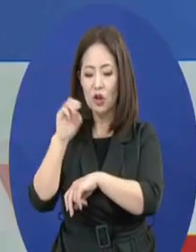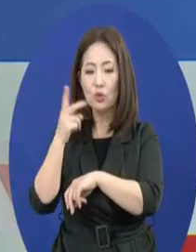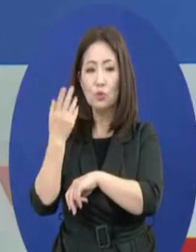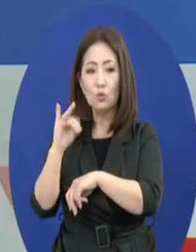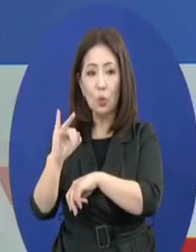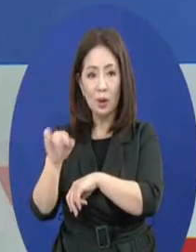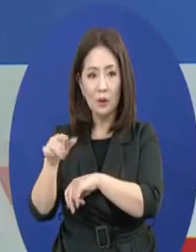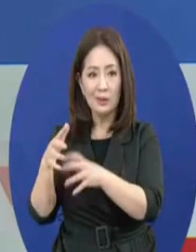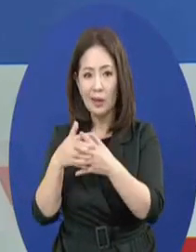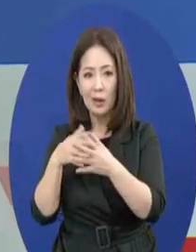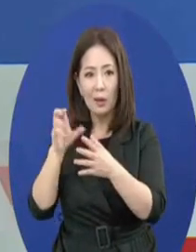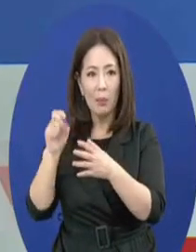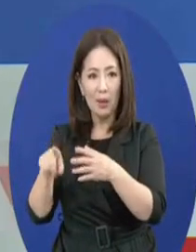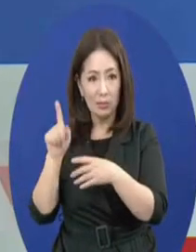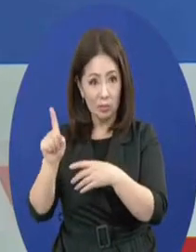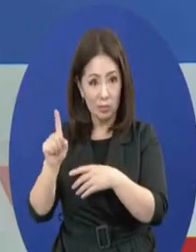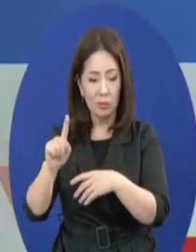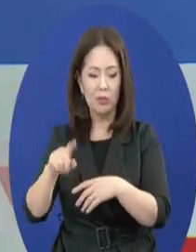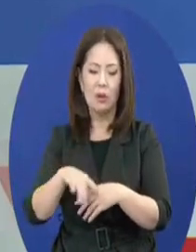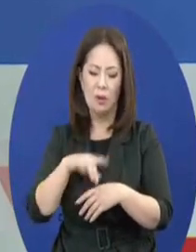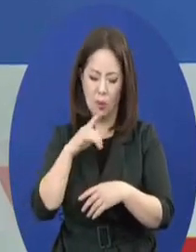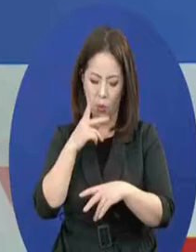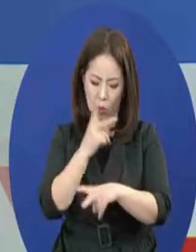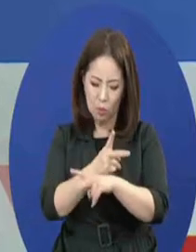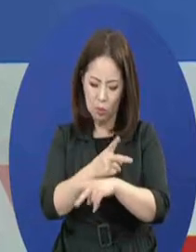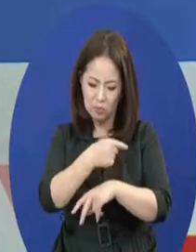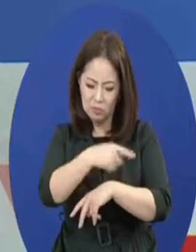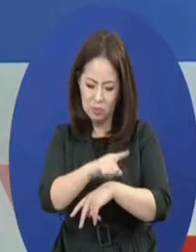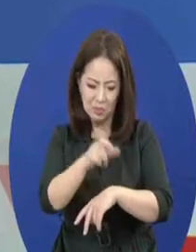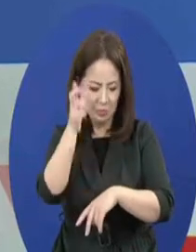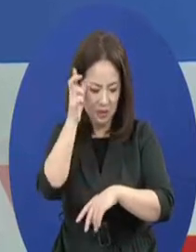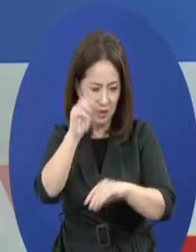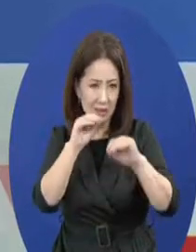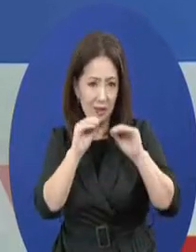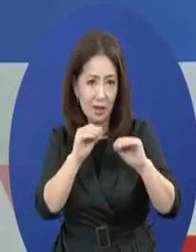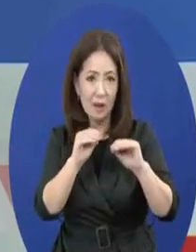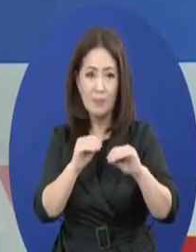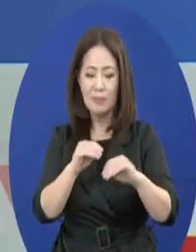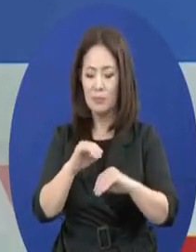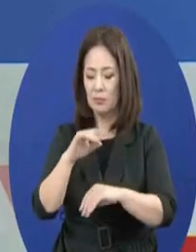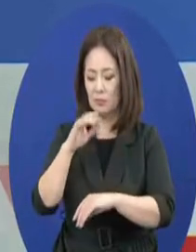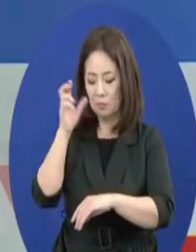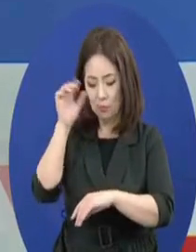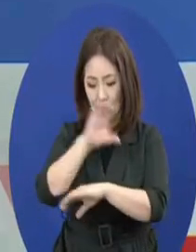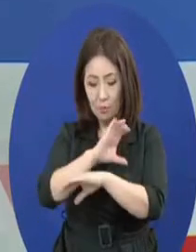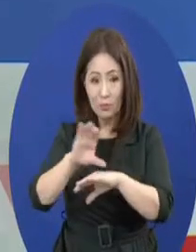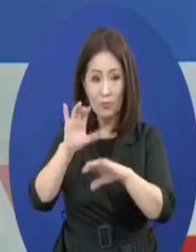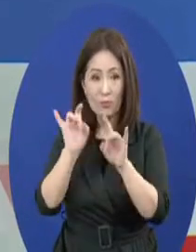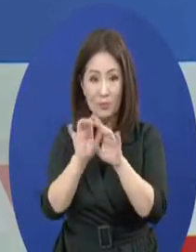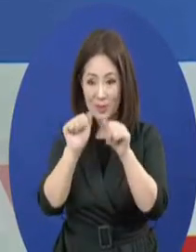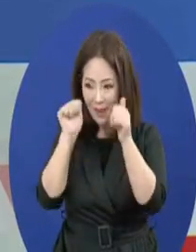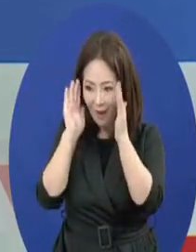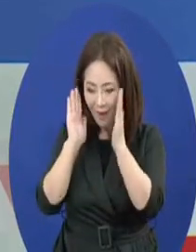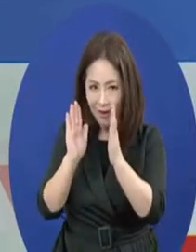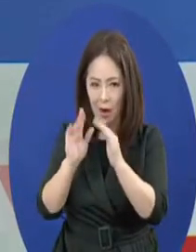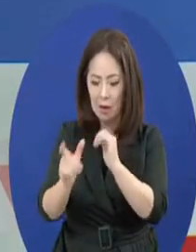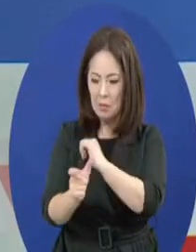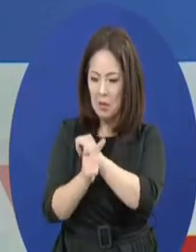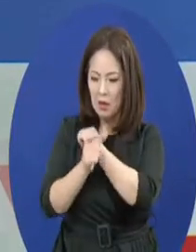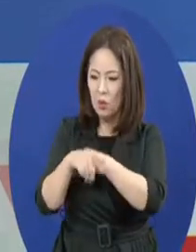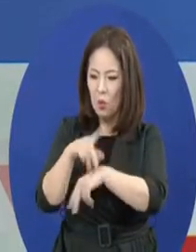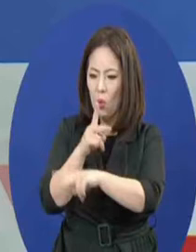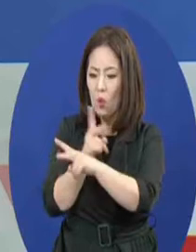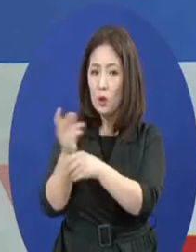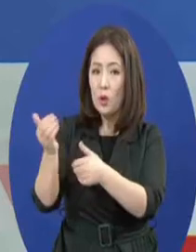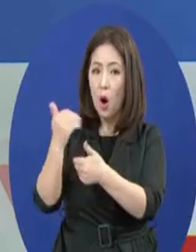хариуцлага байх ёстой. Хууль зүйн салбарын болсон хүчнийг бэлтгэдэг шат чатны боловсролын тохиолдолд онцгой анхаарч, хуульч болохоор